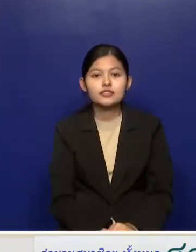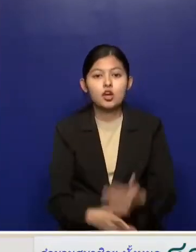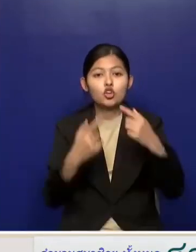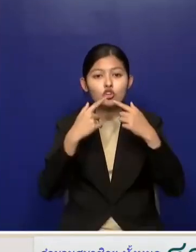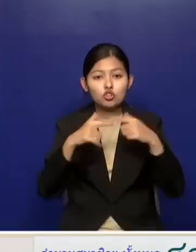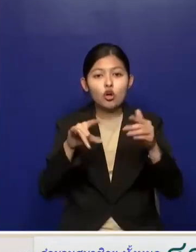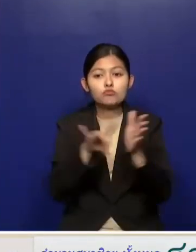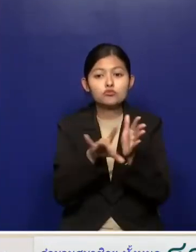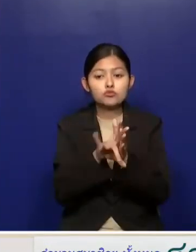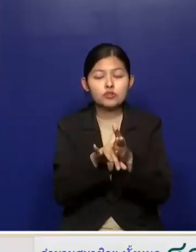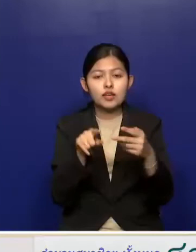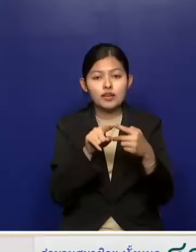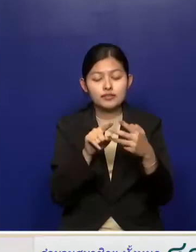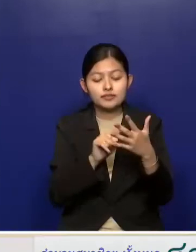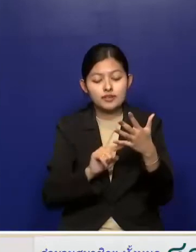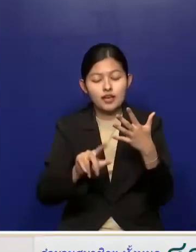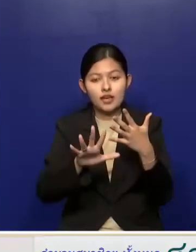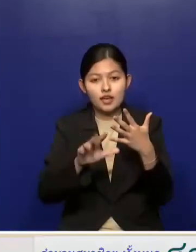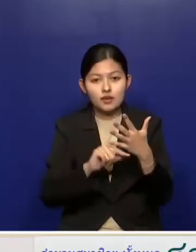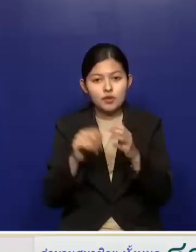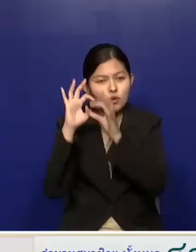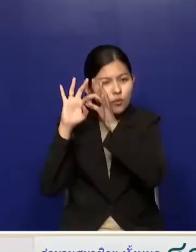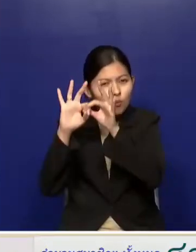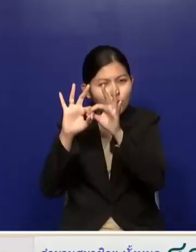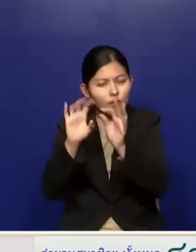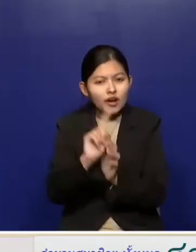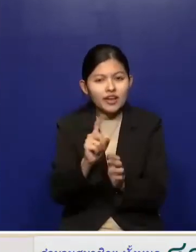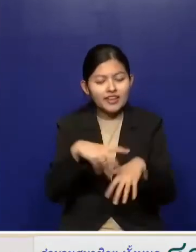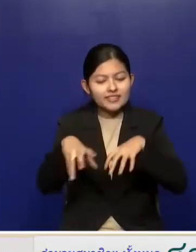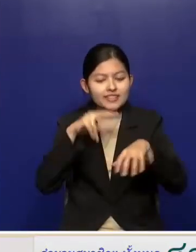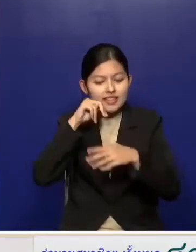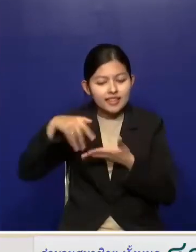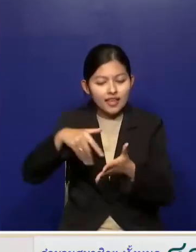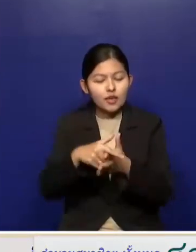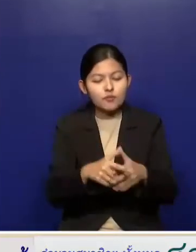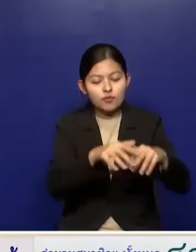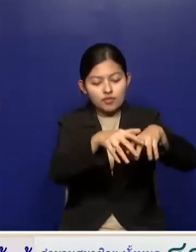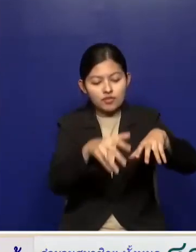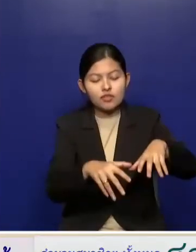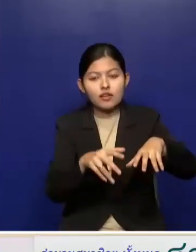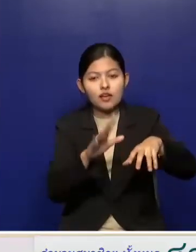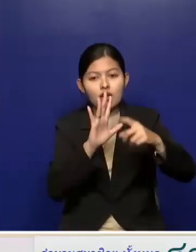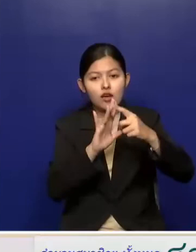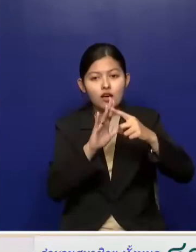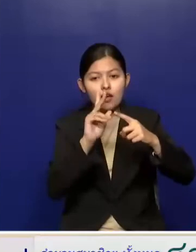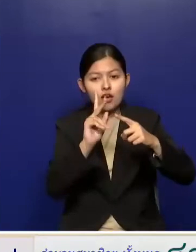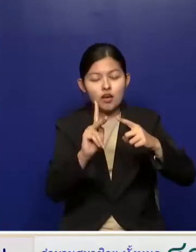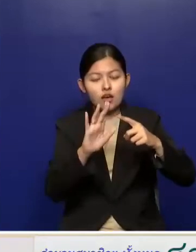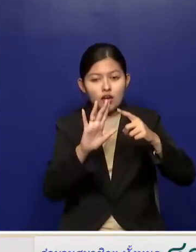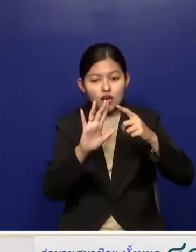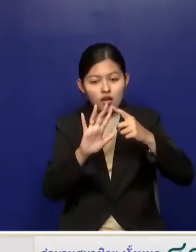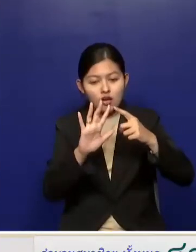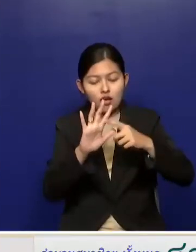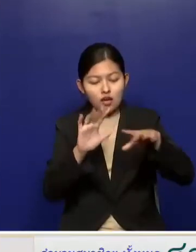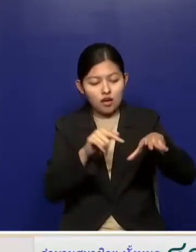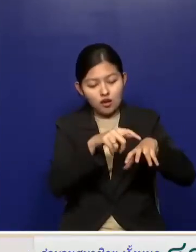็นหนึ่ ซึอี้เป็นประเด็นที่มีความเป็ห่วงในเรื่องของการจัดการน้ำบนเกาะโดยเฉพาะอย่ยิ่งเกาะที่เป็นสถานที่ท่องเที่ยว